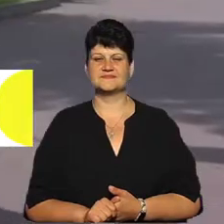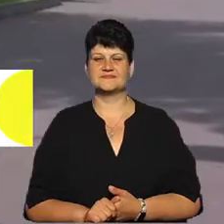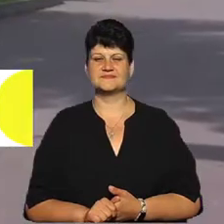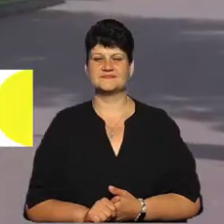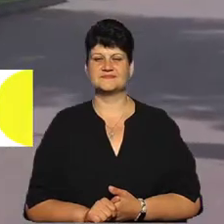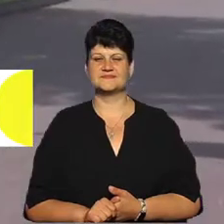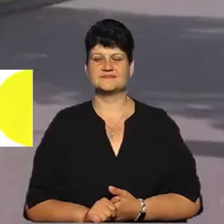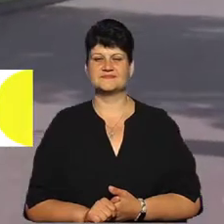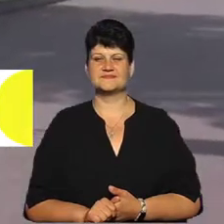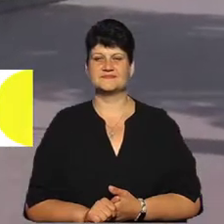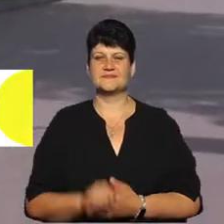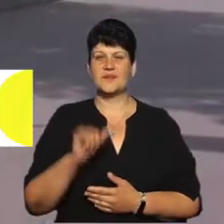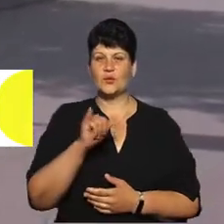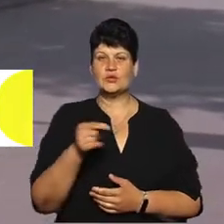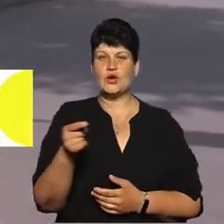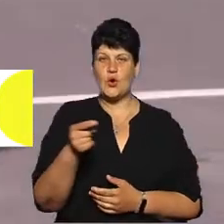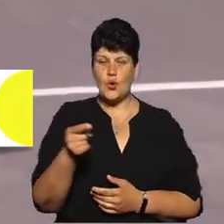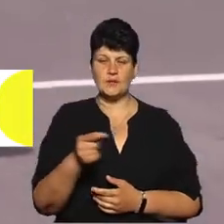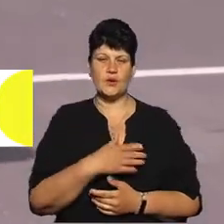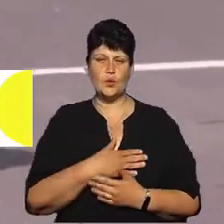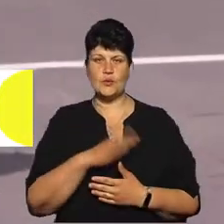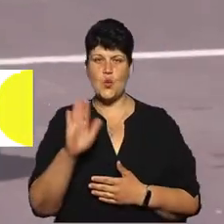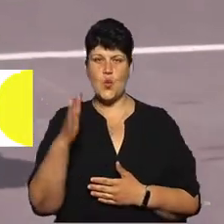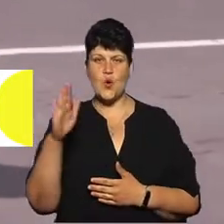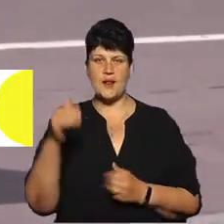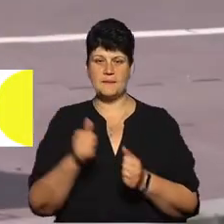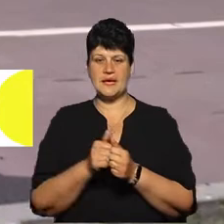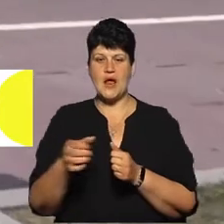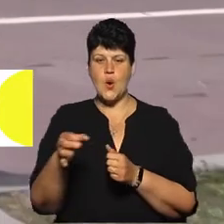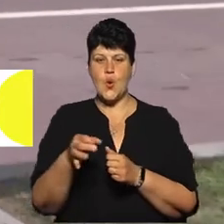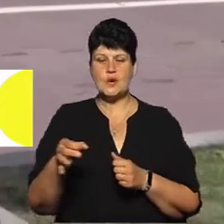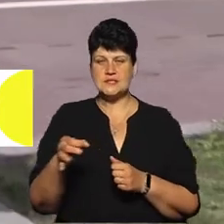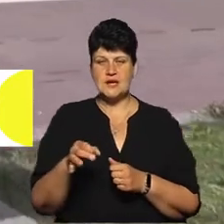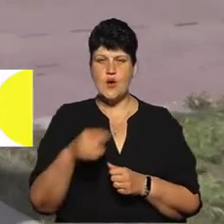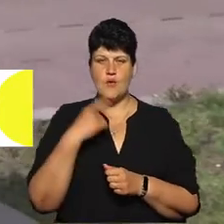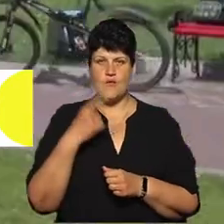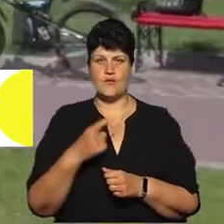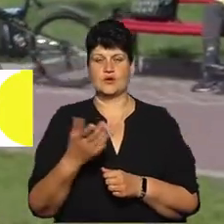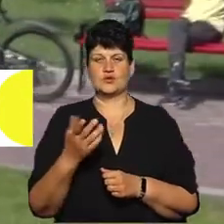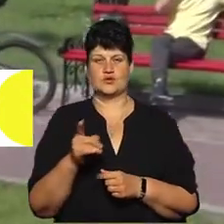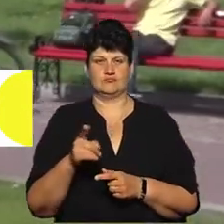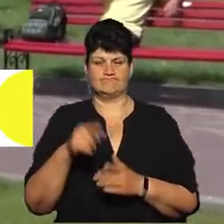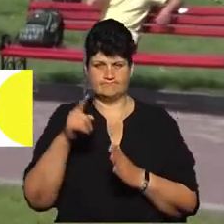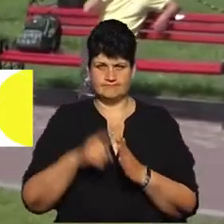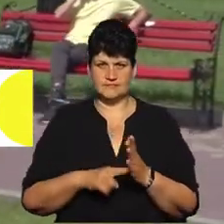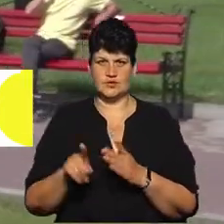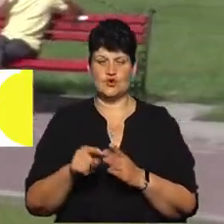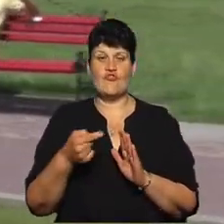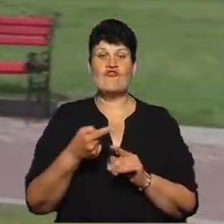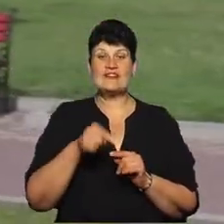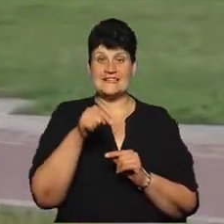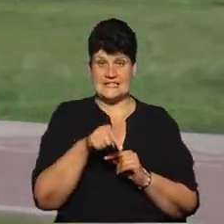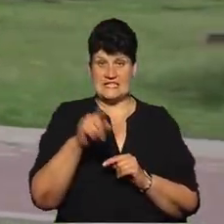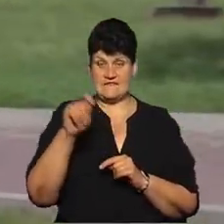У Тернополі подружжя любить гуляти поблизу озера. Оксана і Брайан кажуть, переконані, що у цій війні перемога буде